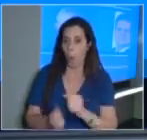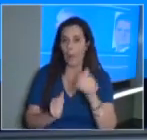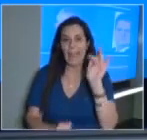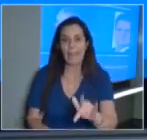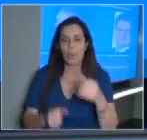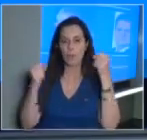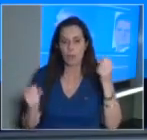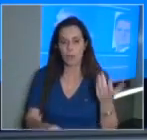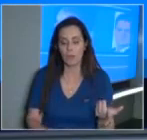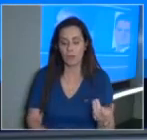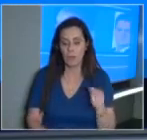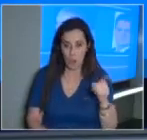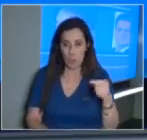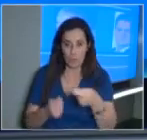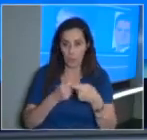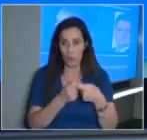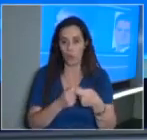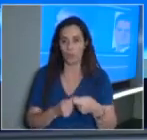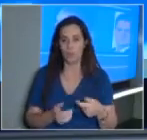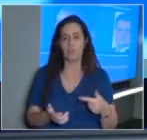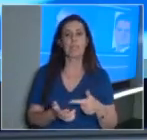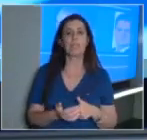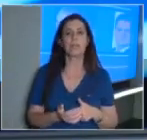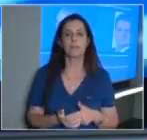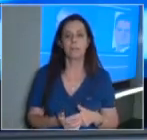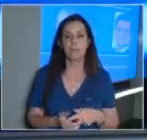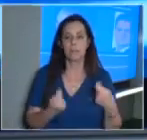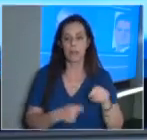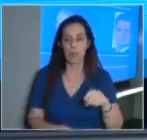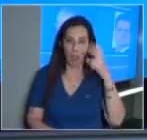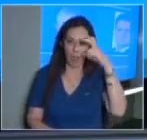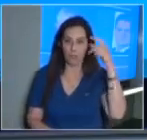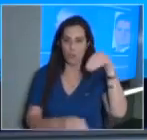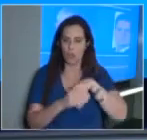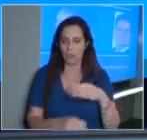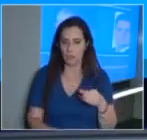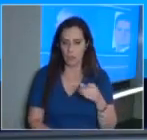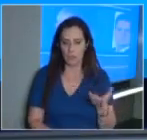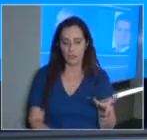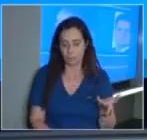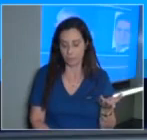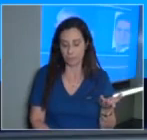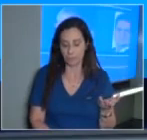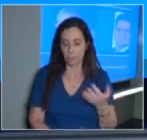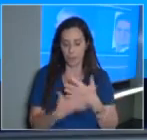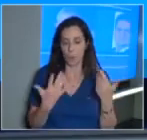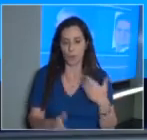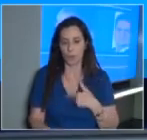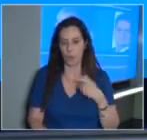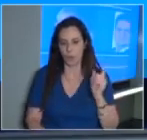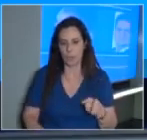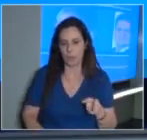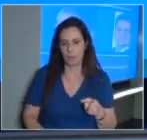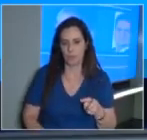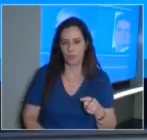את ההפגנה שהם ארגנו אותה, כי חבר כנסת ערבי השתתף בה. אז ברור שאנחנו